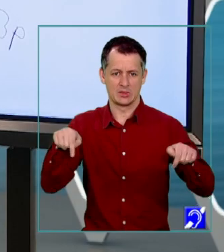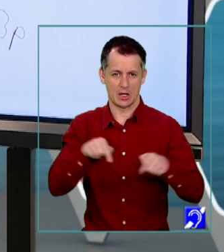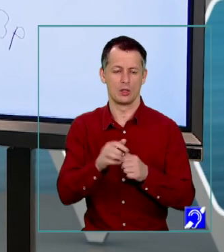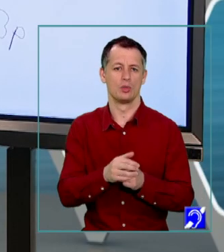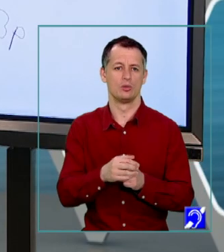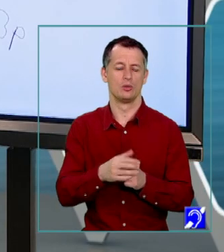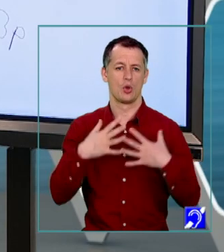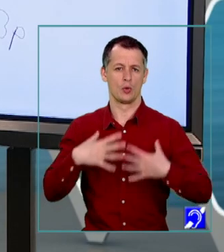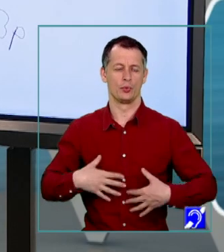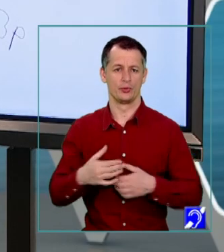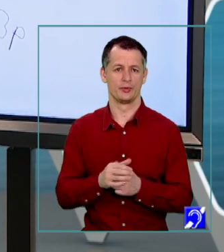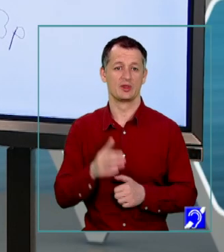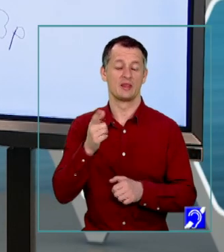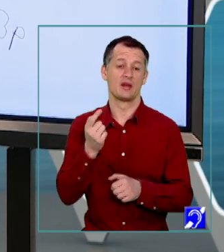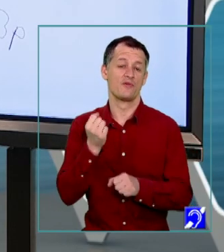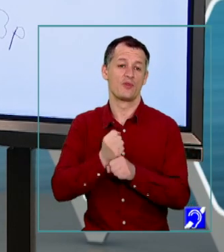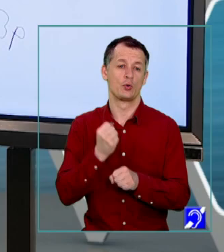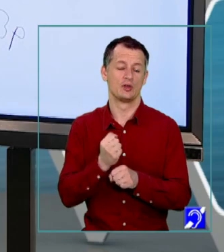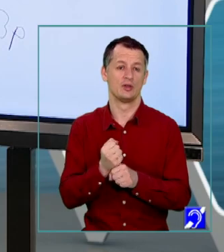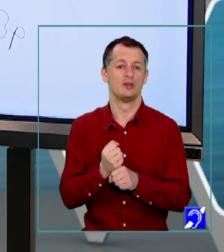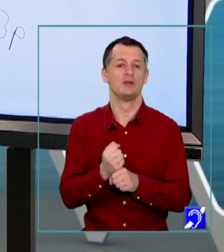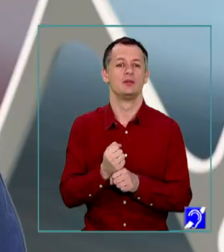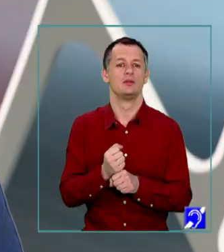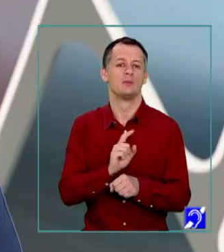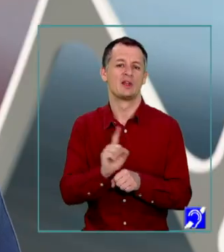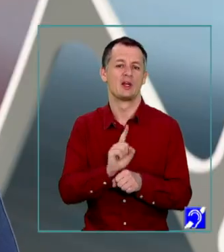identice, dar confecționate din materiale diferite,